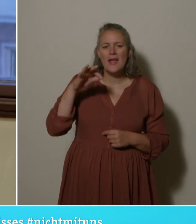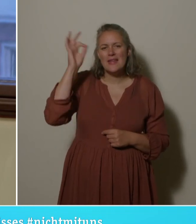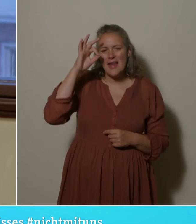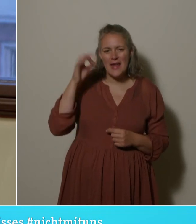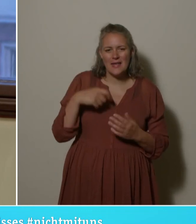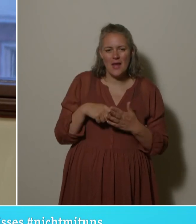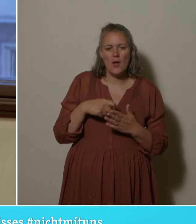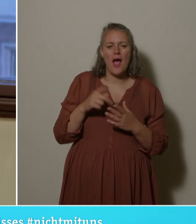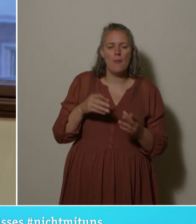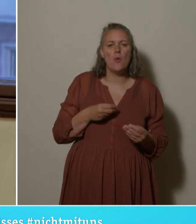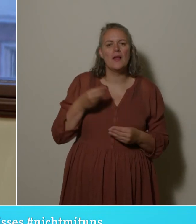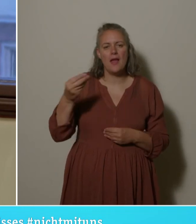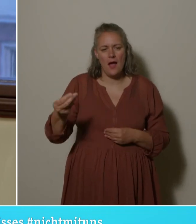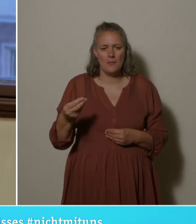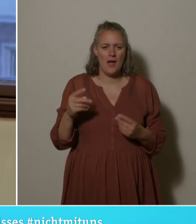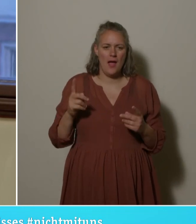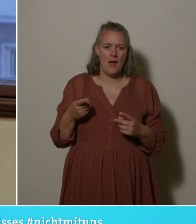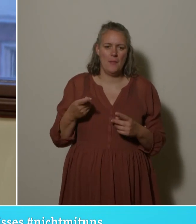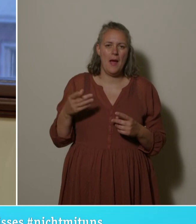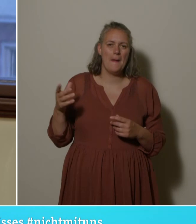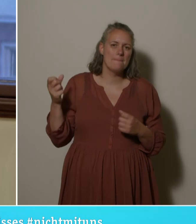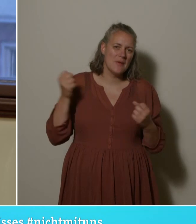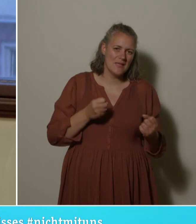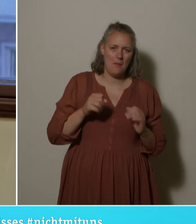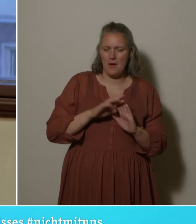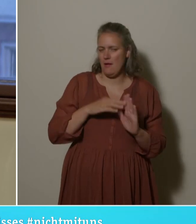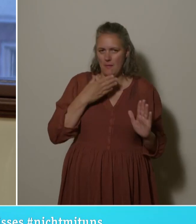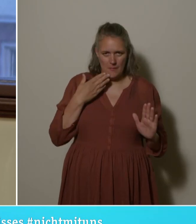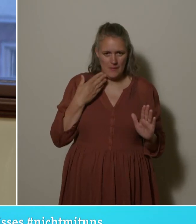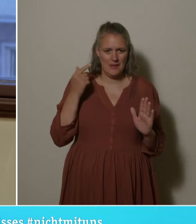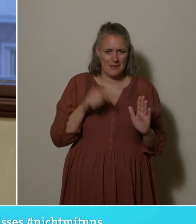was aber übertragbar ist, aber keine Mitnahmeregelung enthält, dass